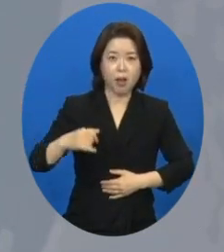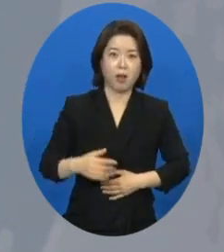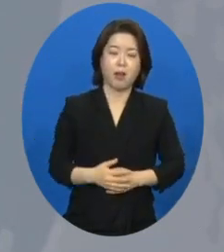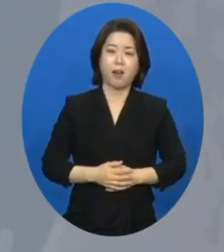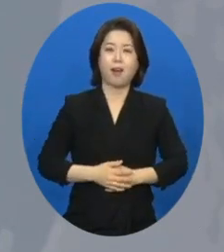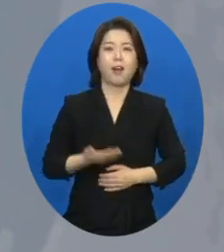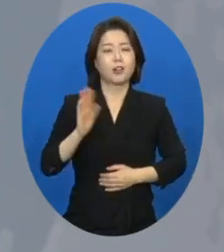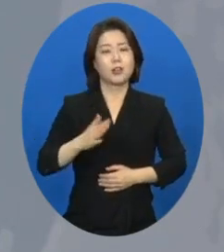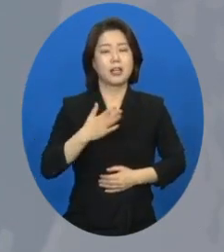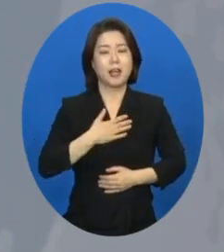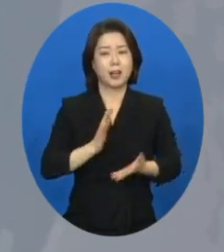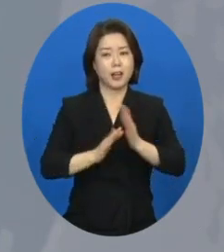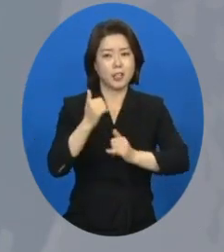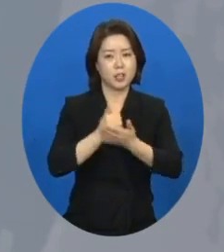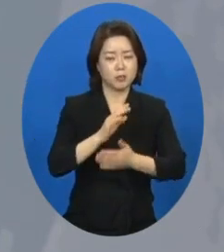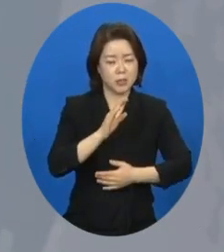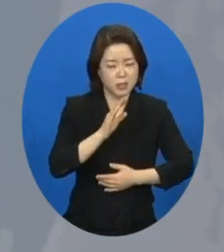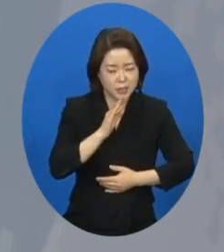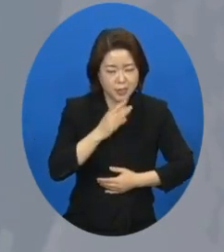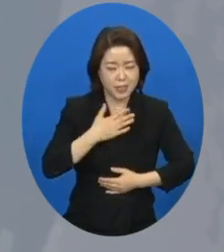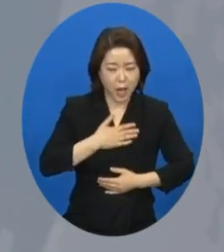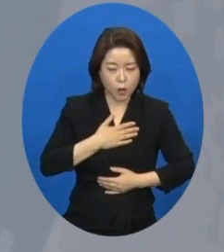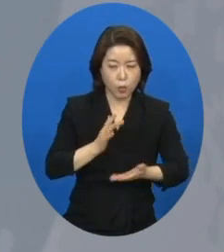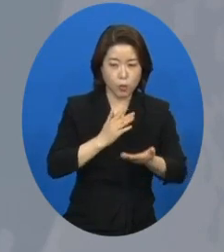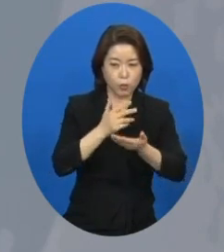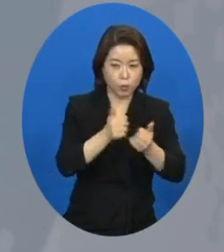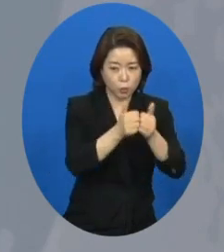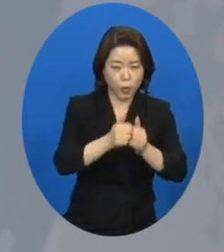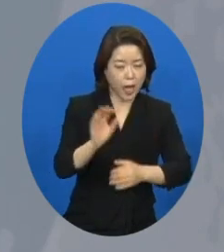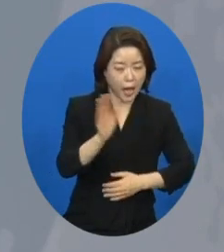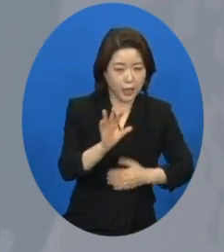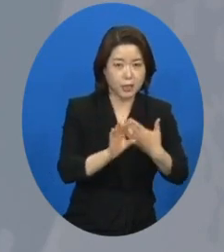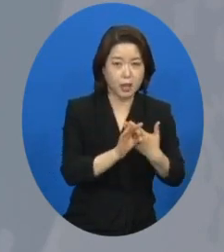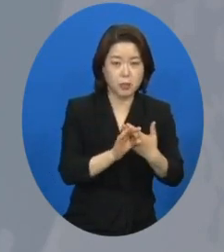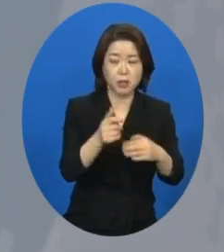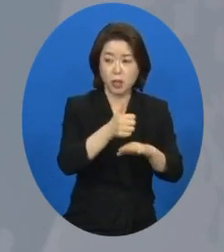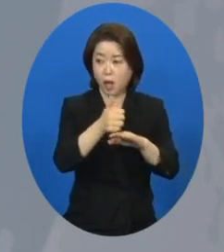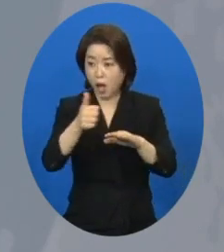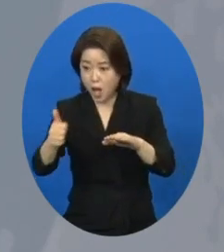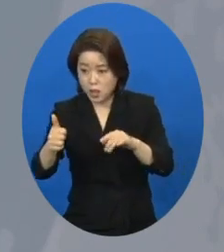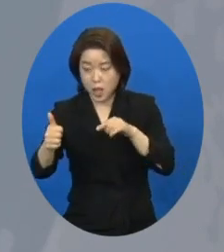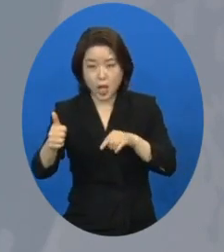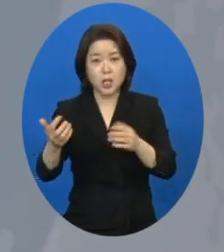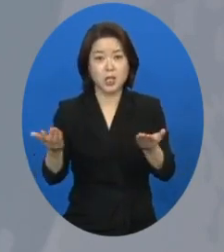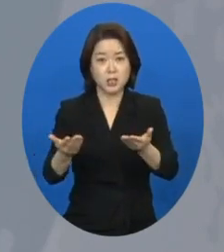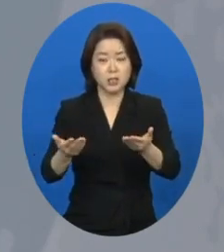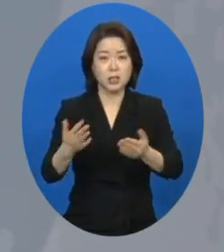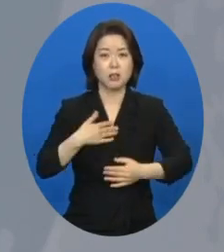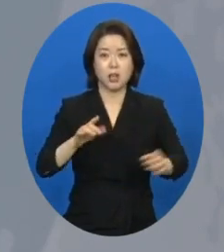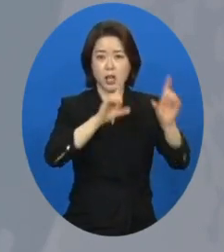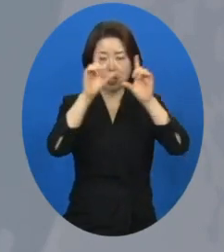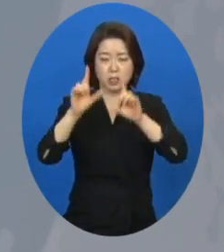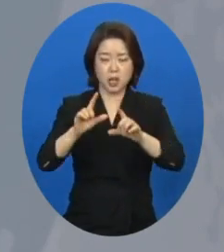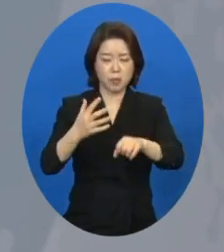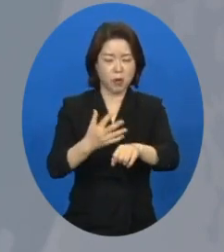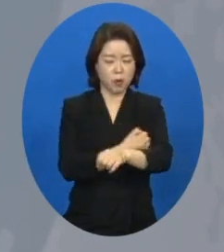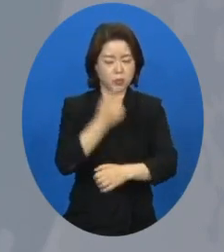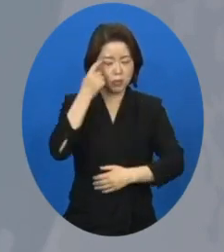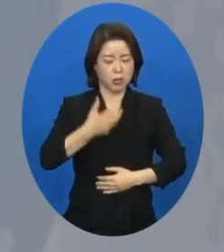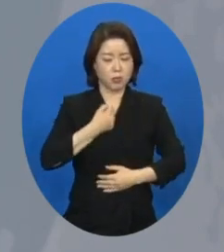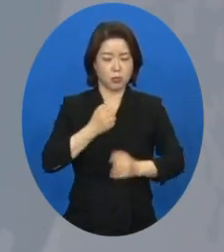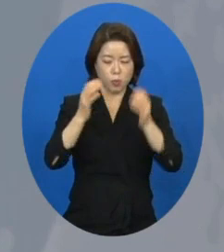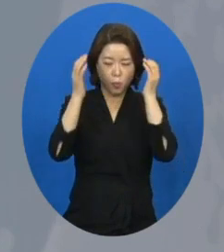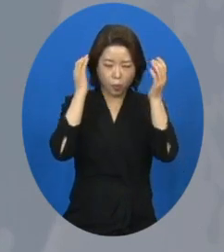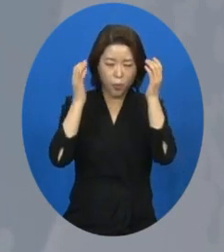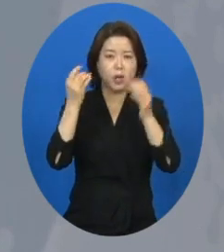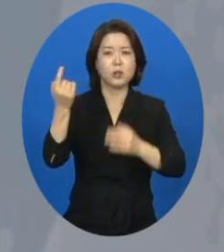내가 진짜 예수님을 알고 주님과 동행하는 게 아니라면 은퇴는 저에게 제 삶에 엄청난 충격이고